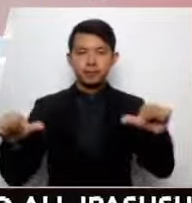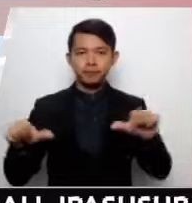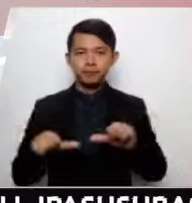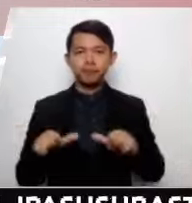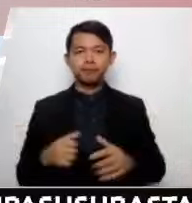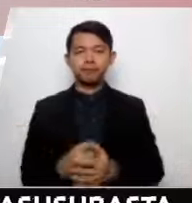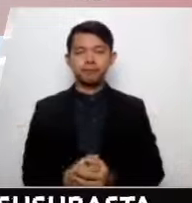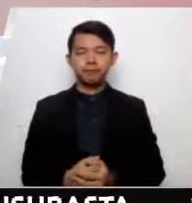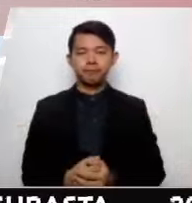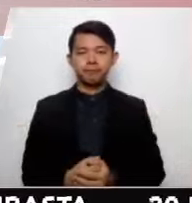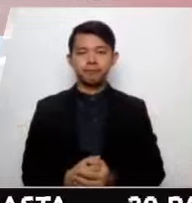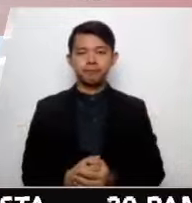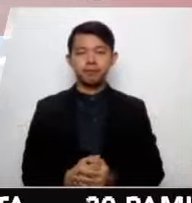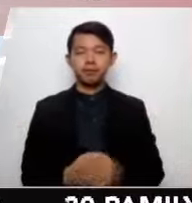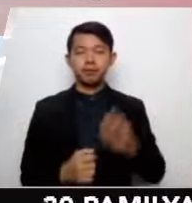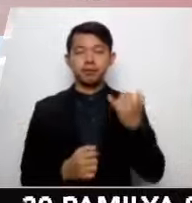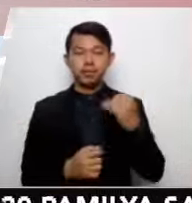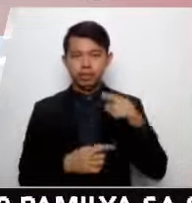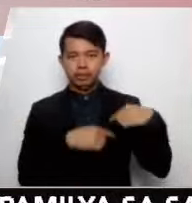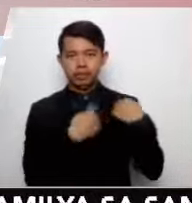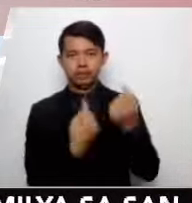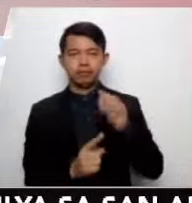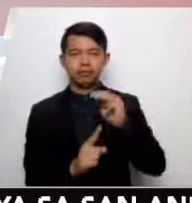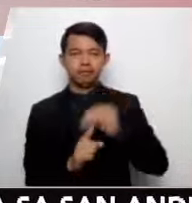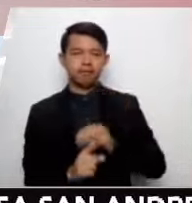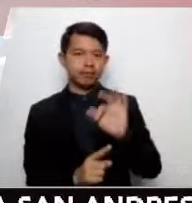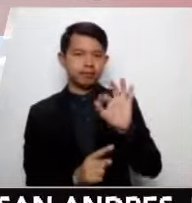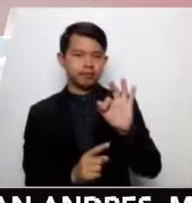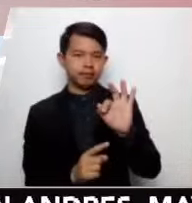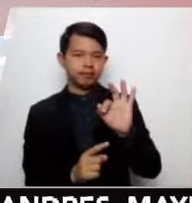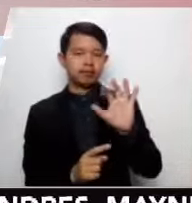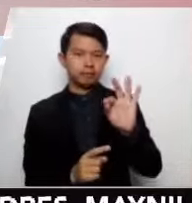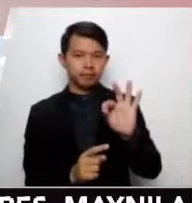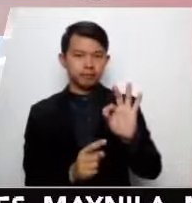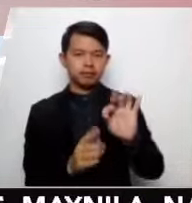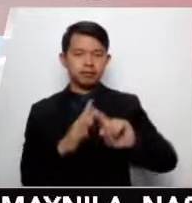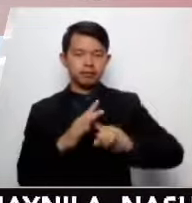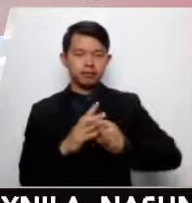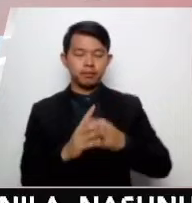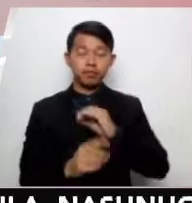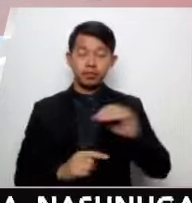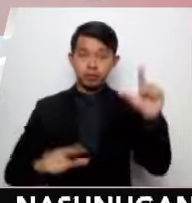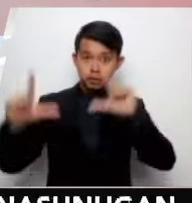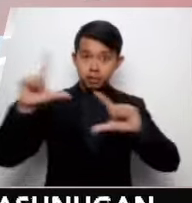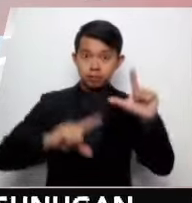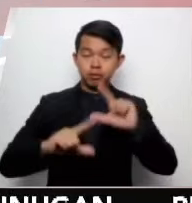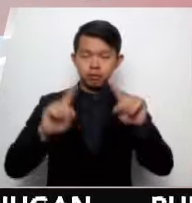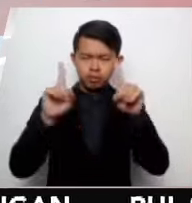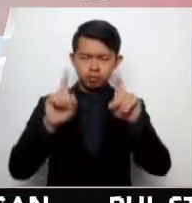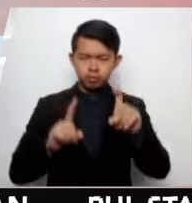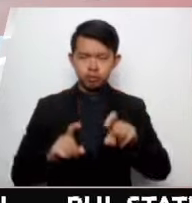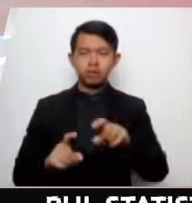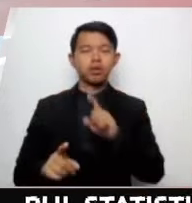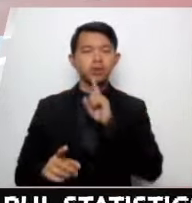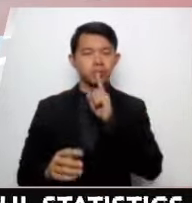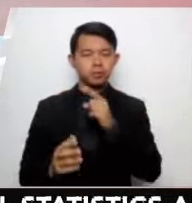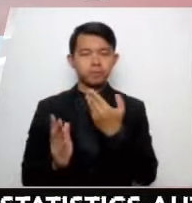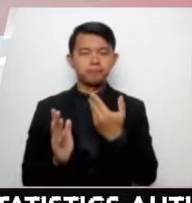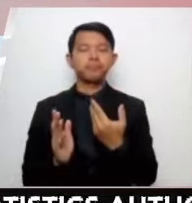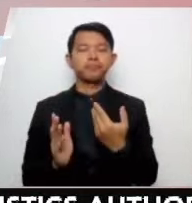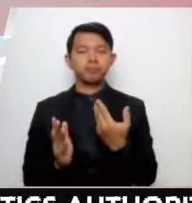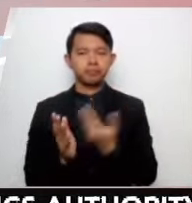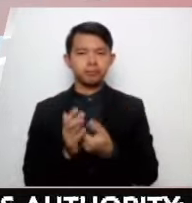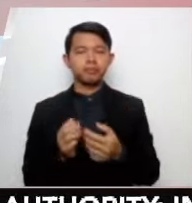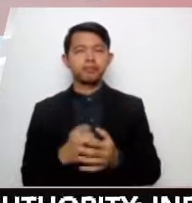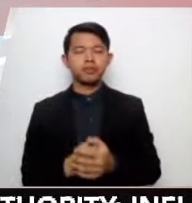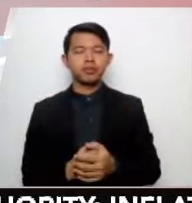ah march 9 pa nagsimula at na-confirm natin sa laboratory ah agad-agad at ito naman ay na-contain na nailibing na